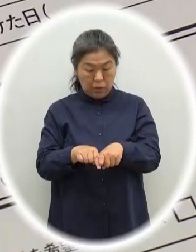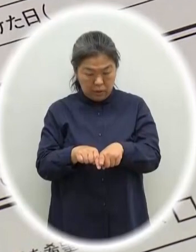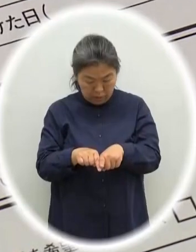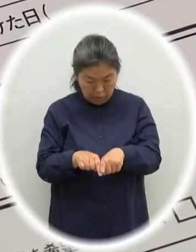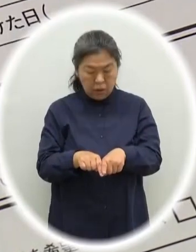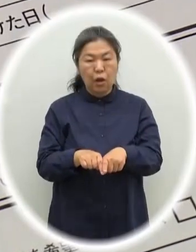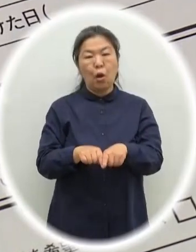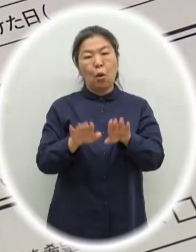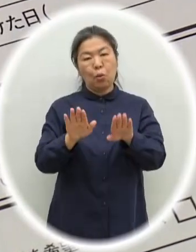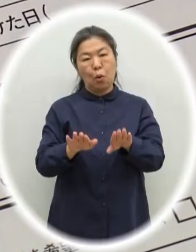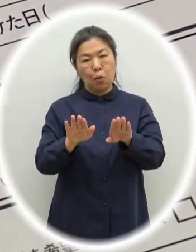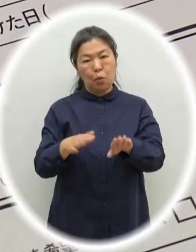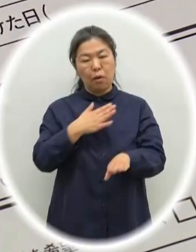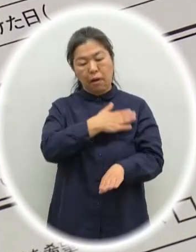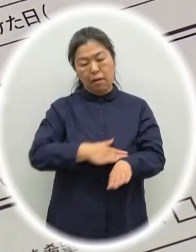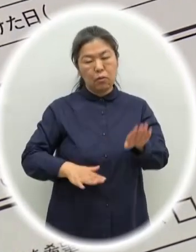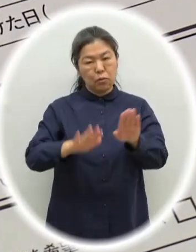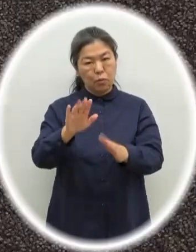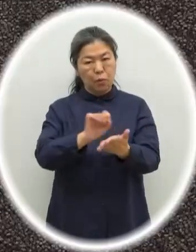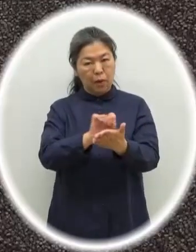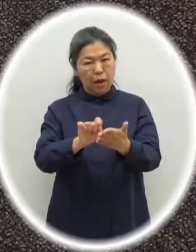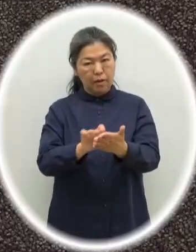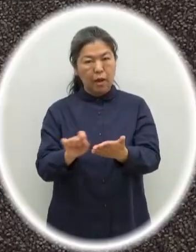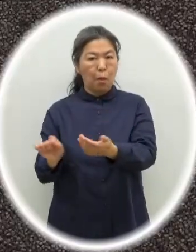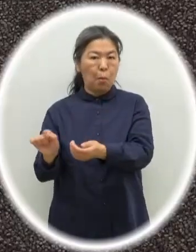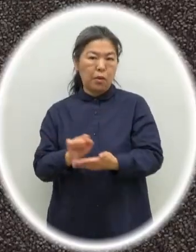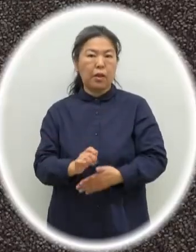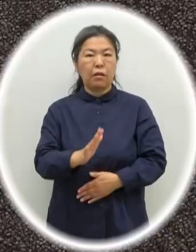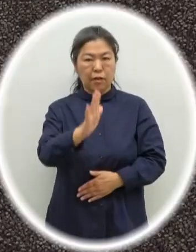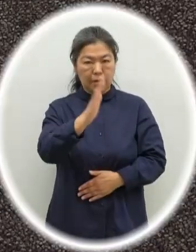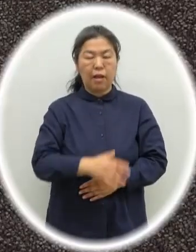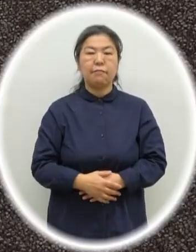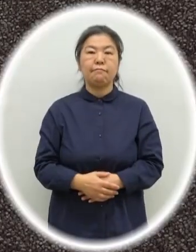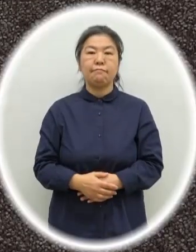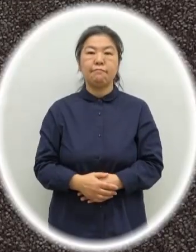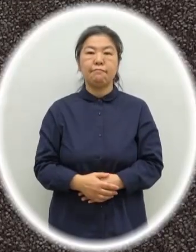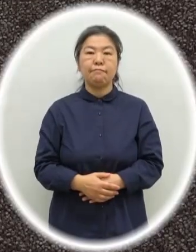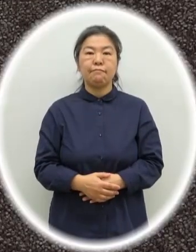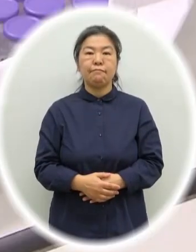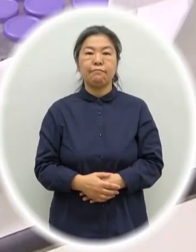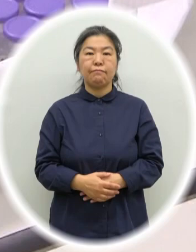当日の体調などを記入していただいてご持参いただきたいと思います。